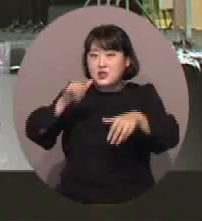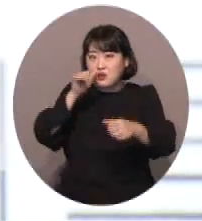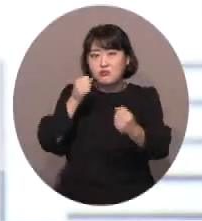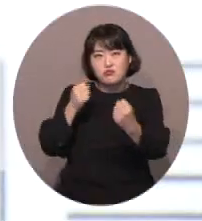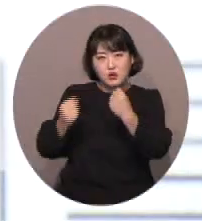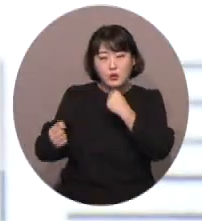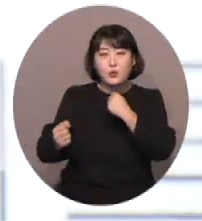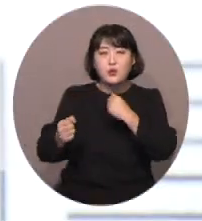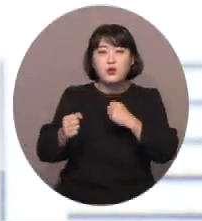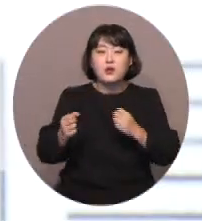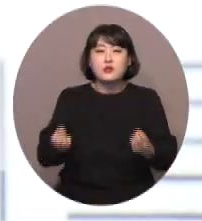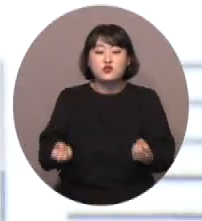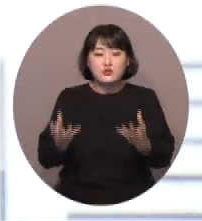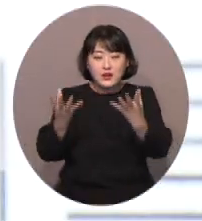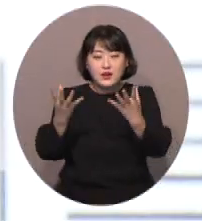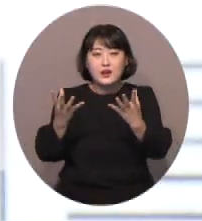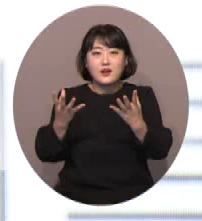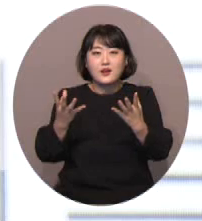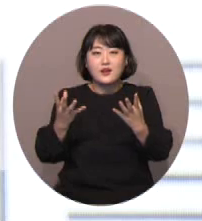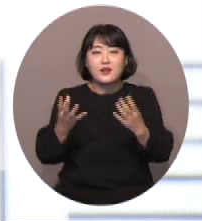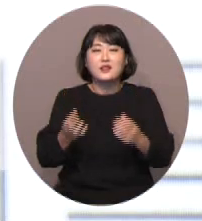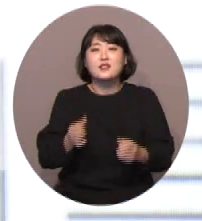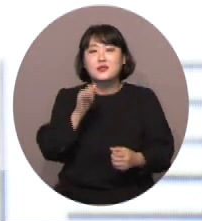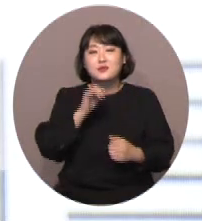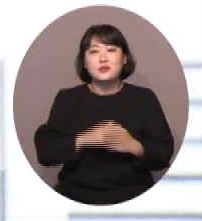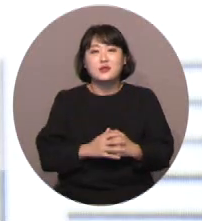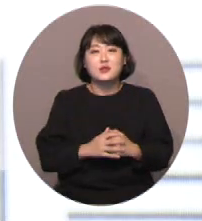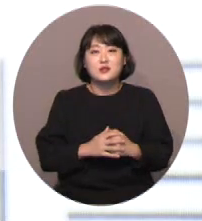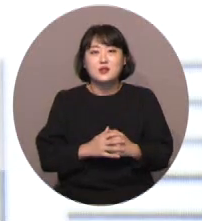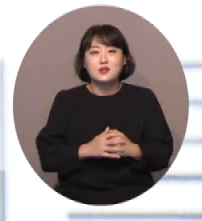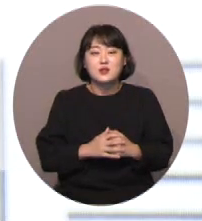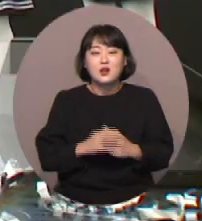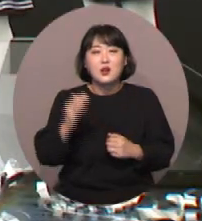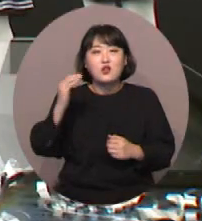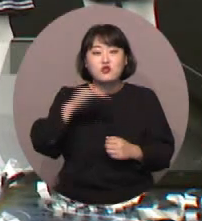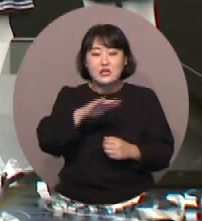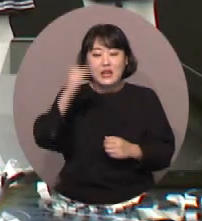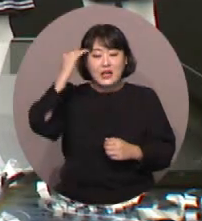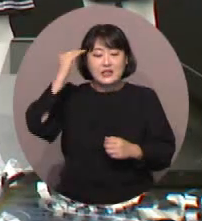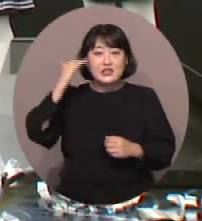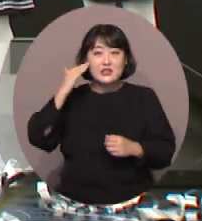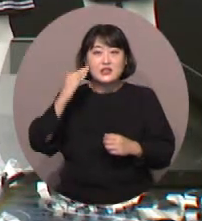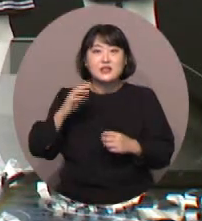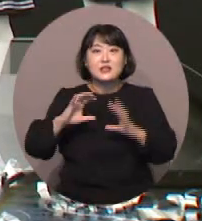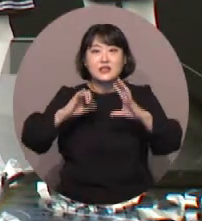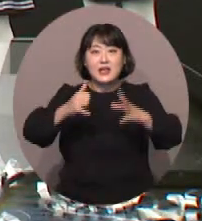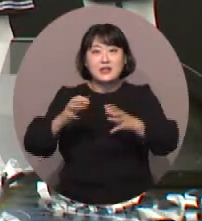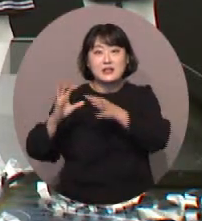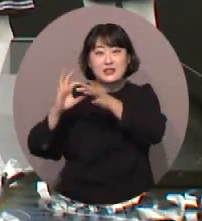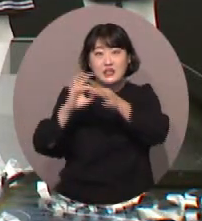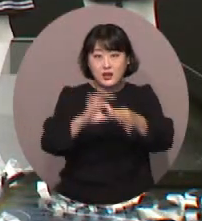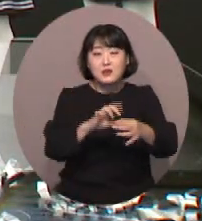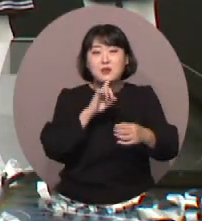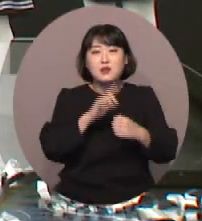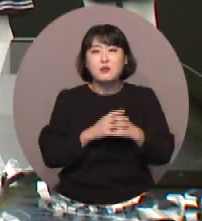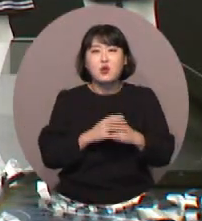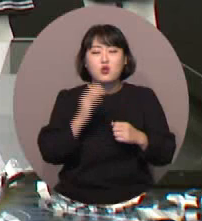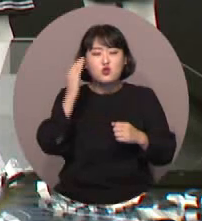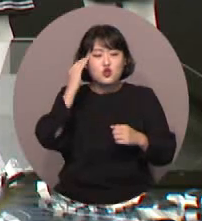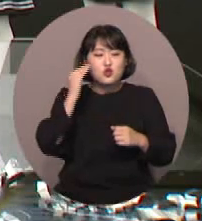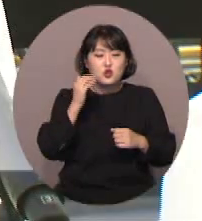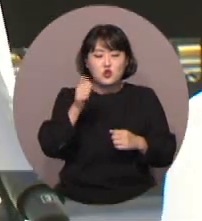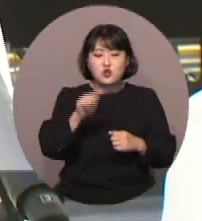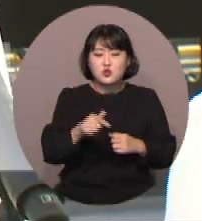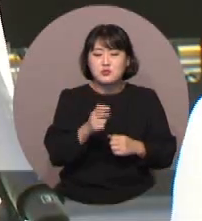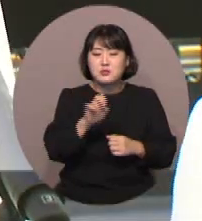행사가 열렸습니다 이번 행사는 우리의 한글 누리를 있다는 주제로 훈민정음 머리글 읽기에 한글날